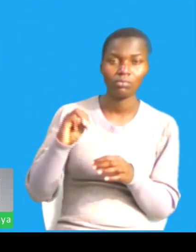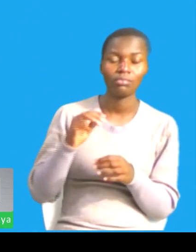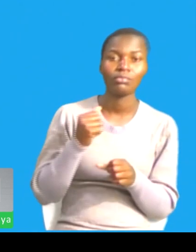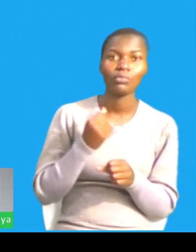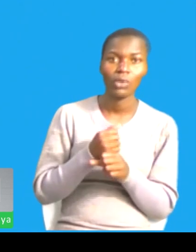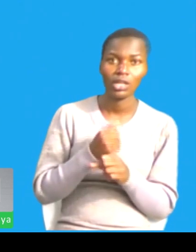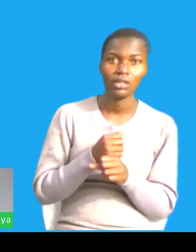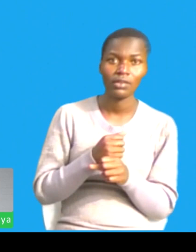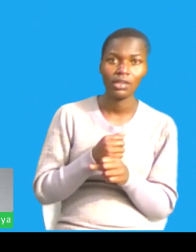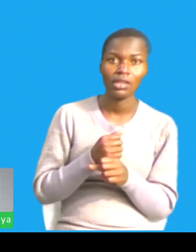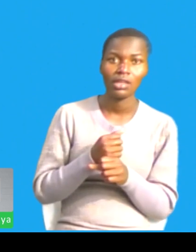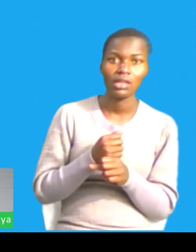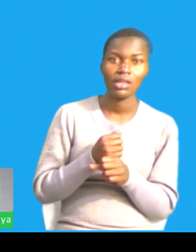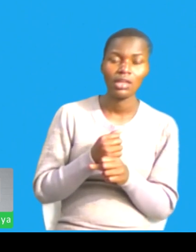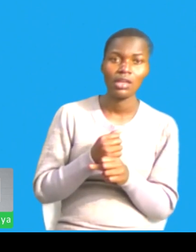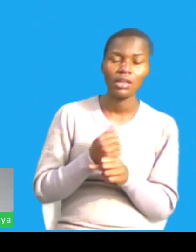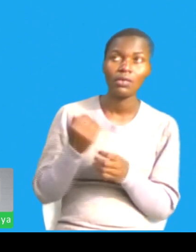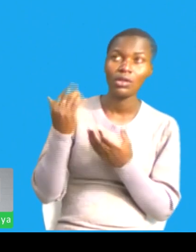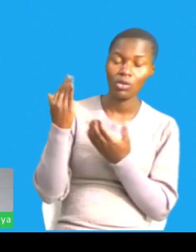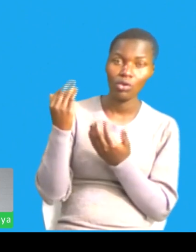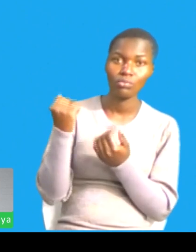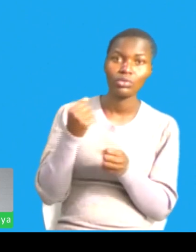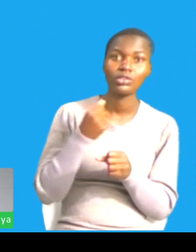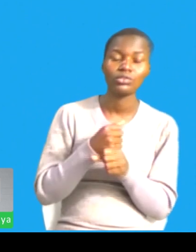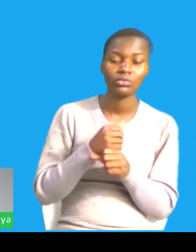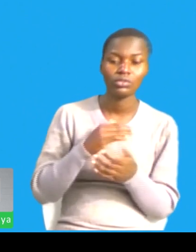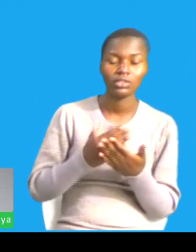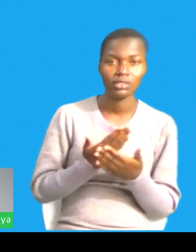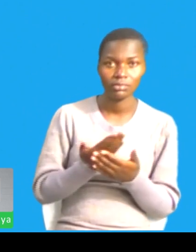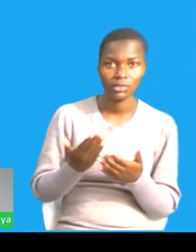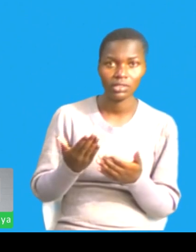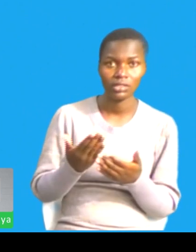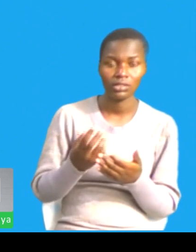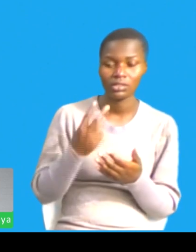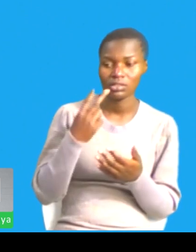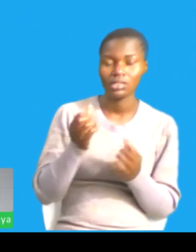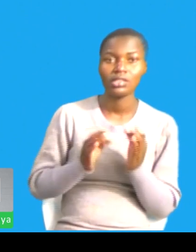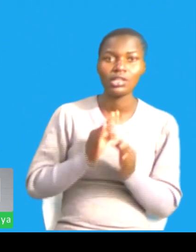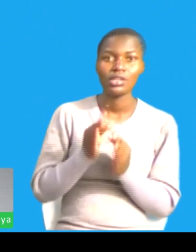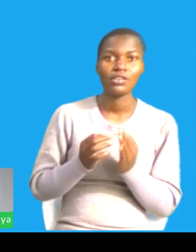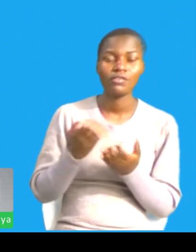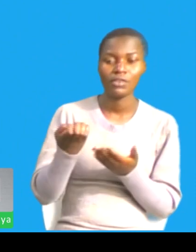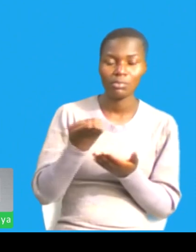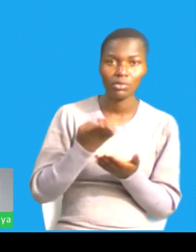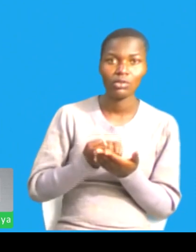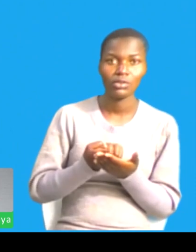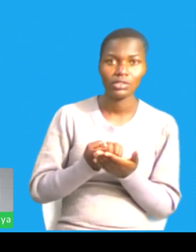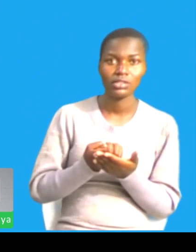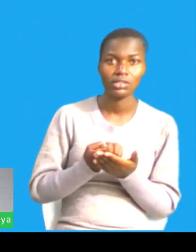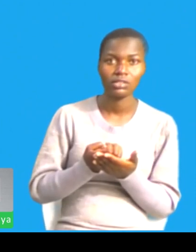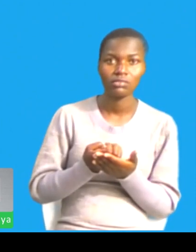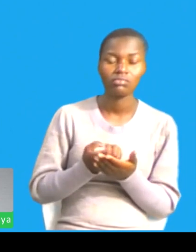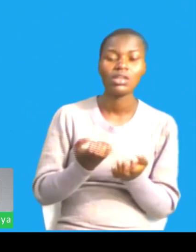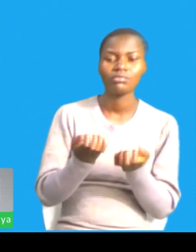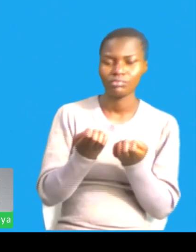Mungo Kibati, we hope really you can do something, muone employees watashughulikiwa, na pia we need creativity in some of these